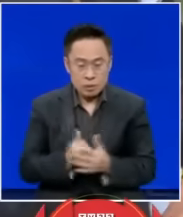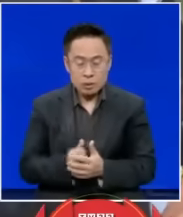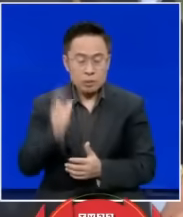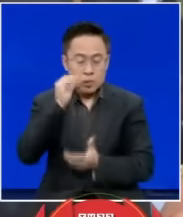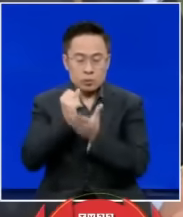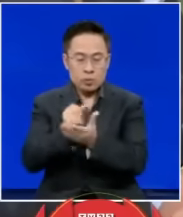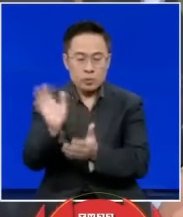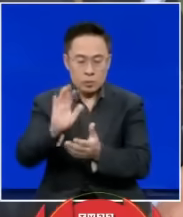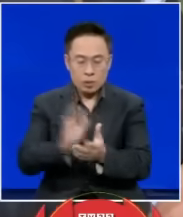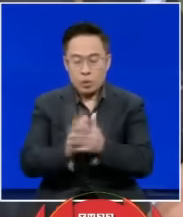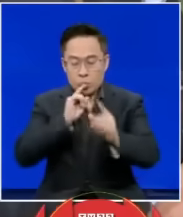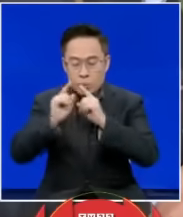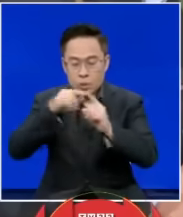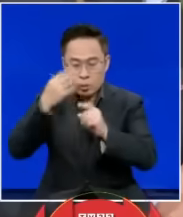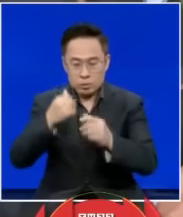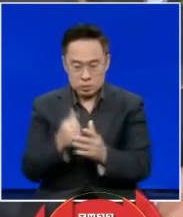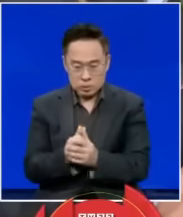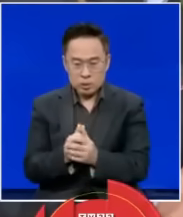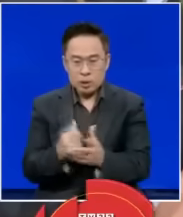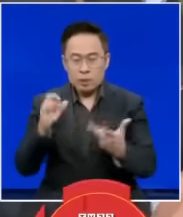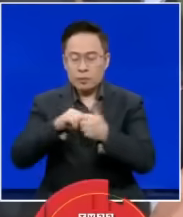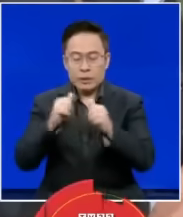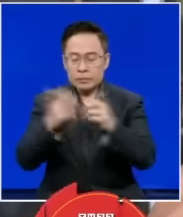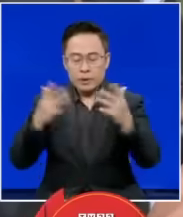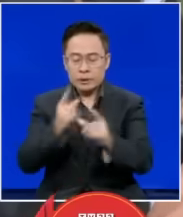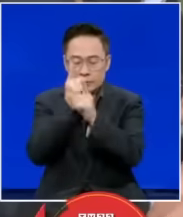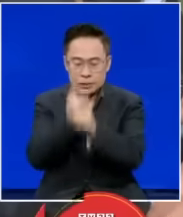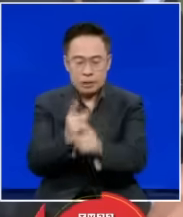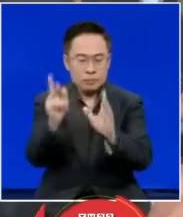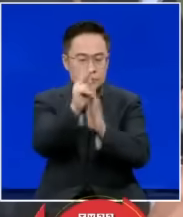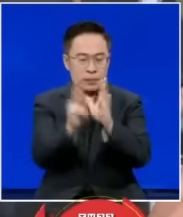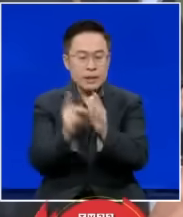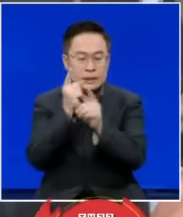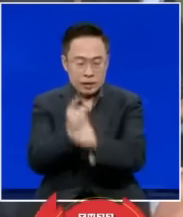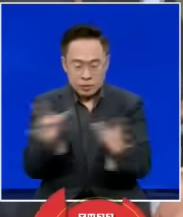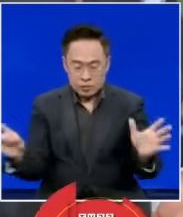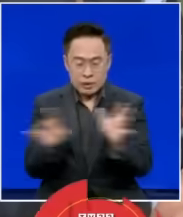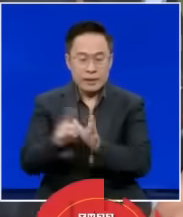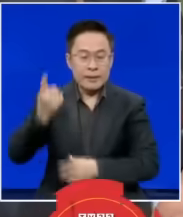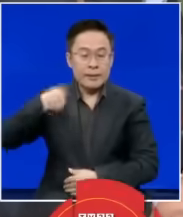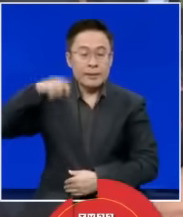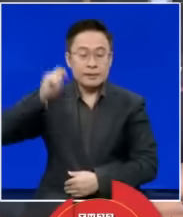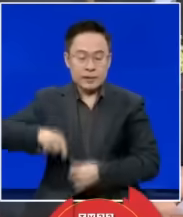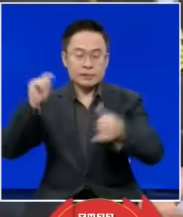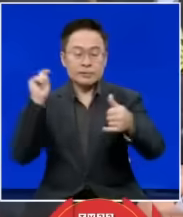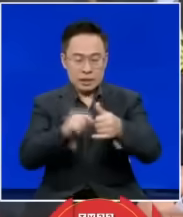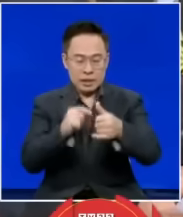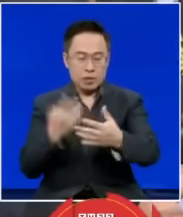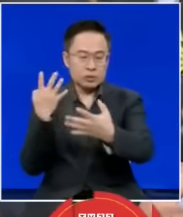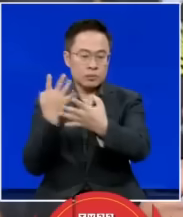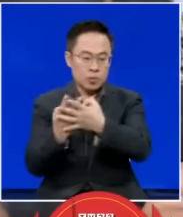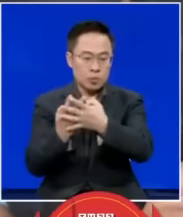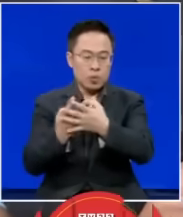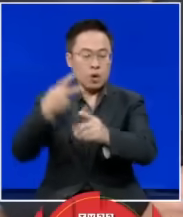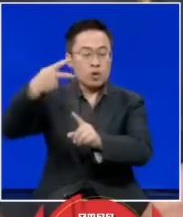นตรีสันติบอกเดี๋ยวจะถามเขาดูแล้วก็บอกไม่มีอะไรหรอกก็ต้องเคารพกฎหมายแต่อย่างที่บอกไปสุดท้ายเนี่ยนะครับศาลท่านก็มีคำพิพากษานะจำคุก2